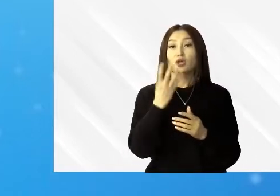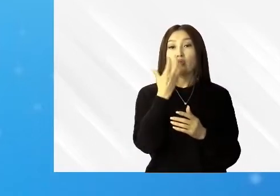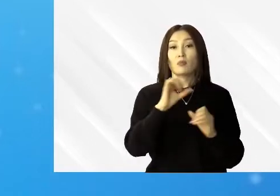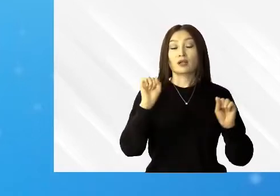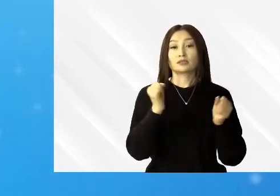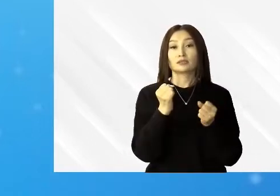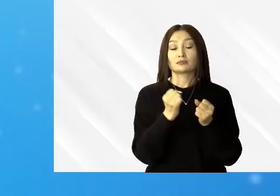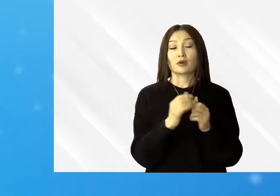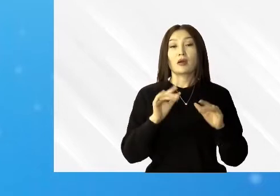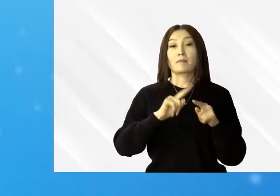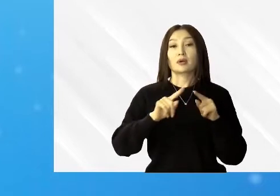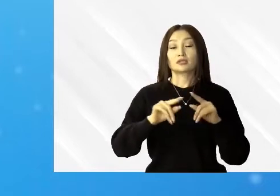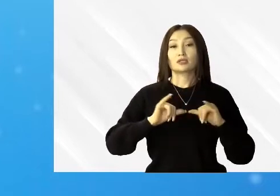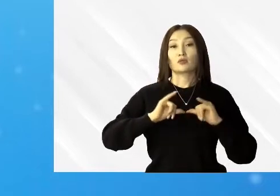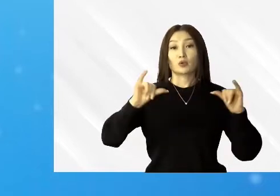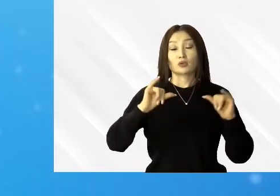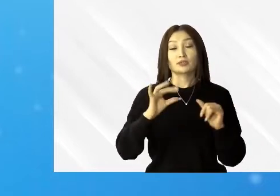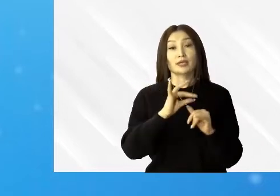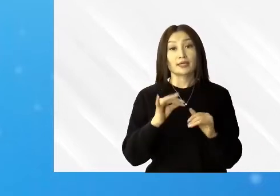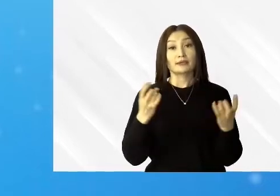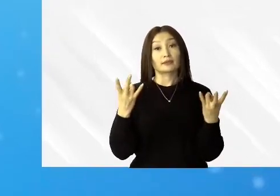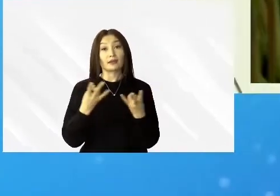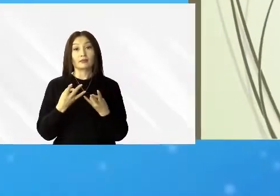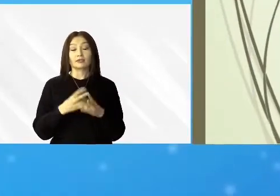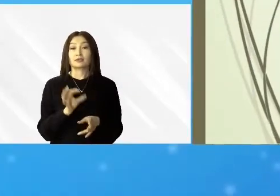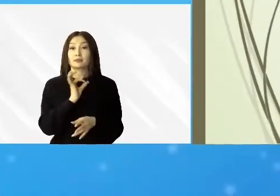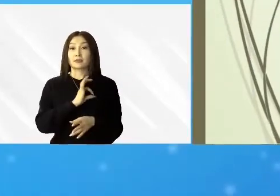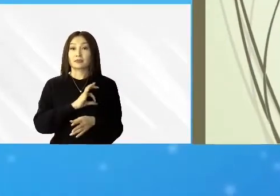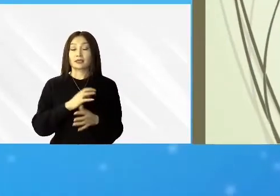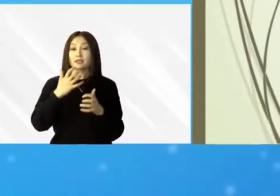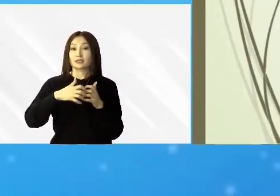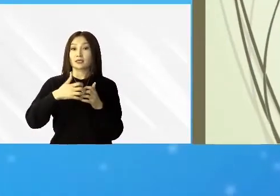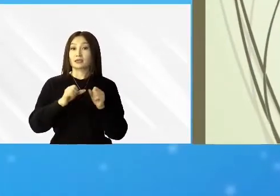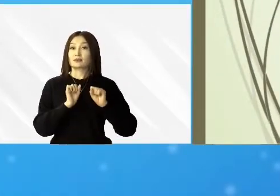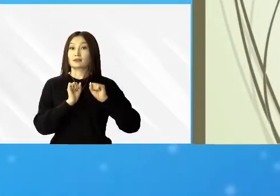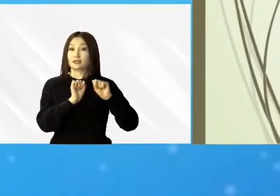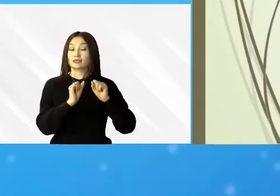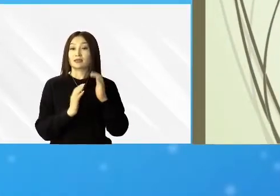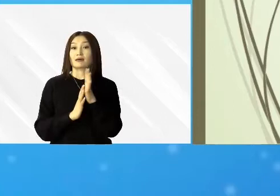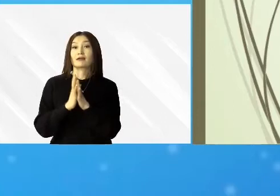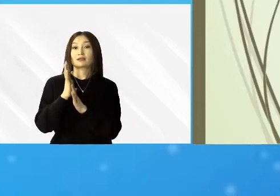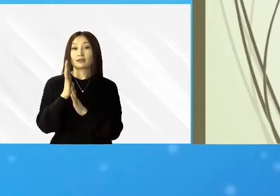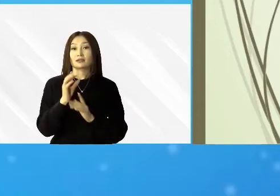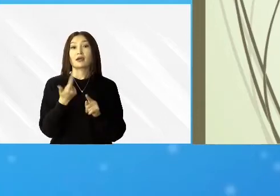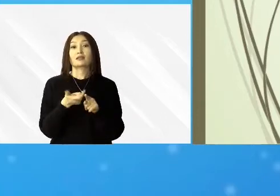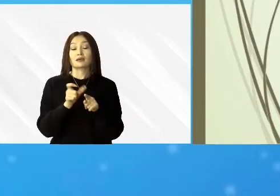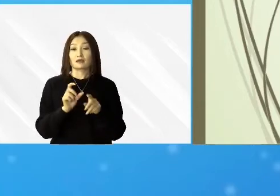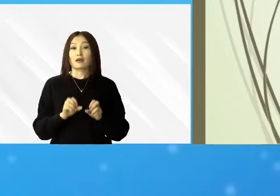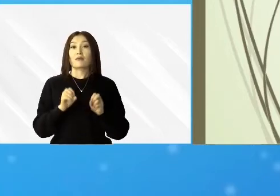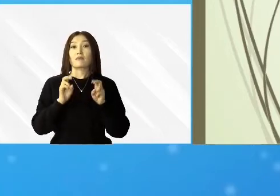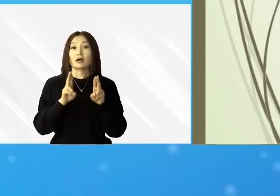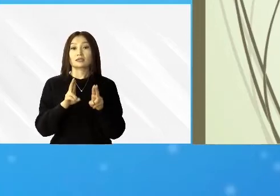к быстрому росту численности и необходимости применения средств защиты растений от этого